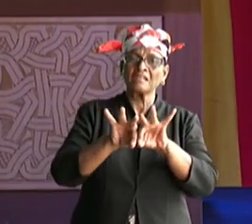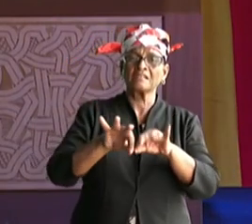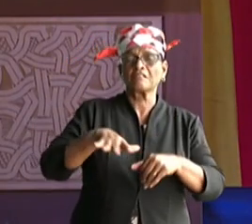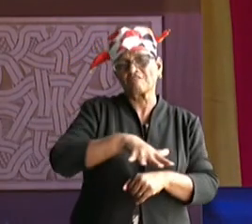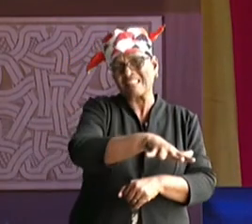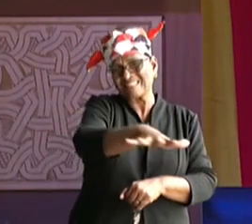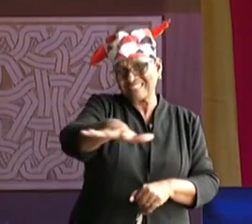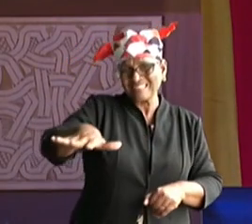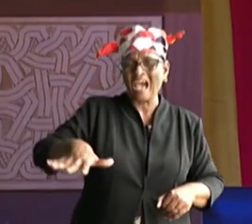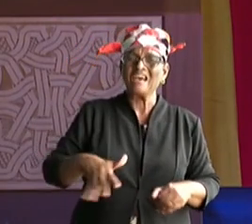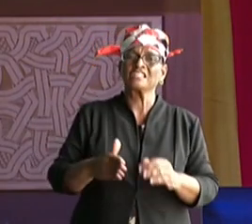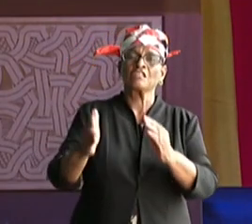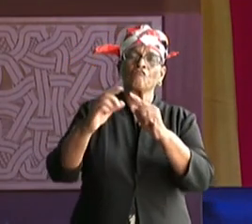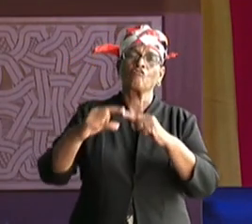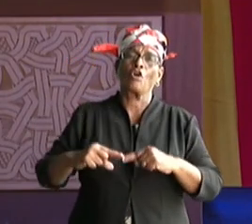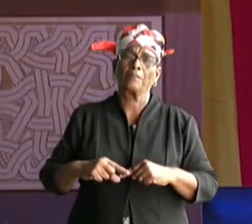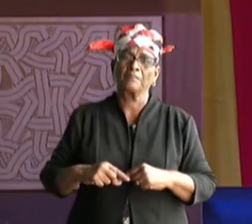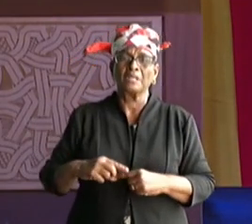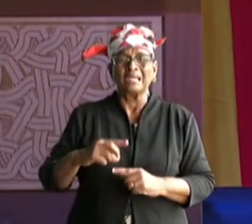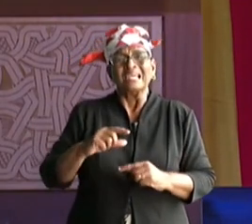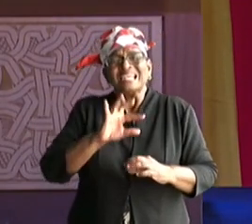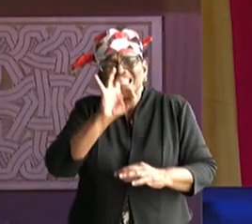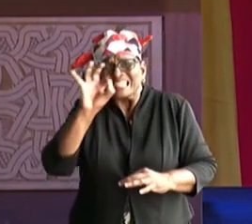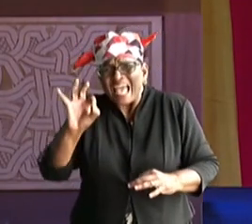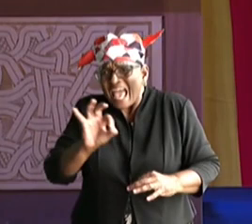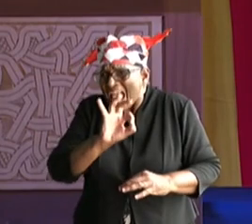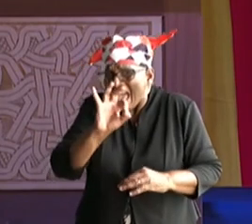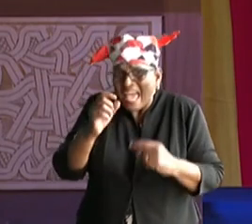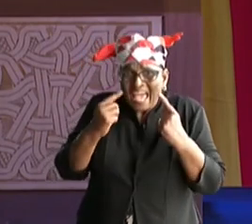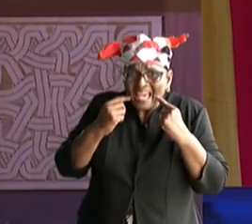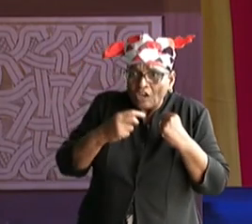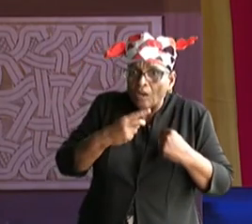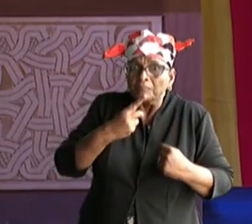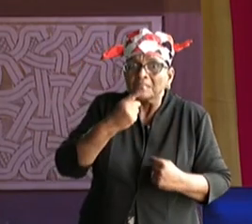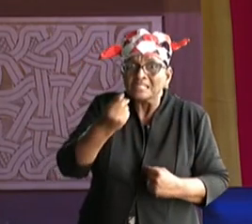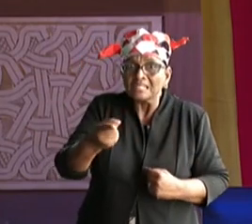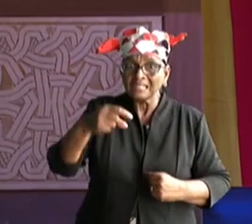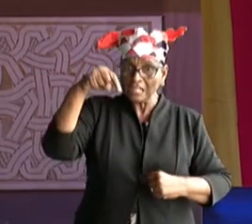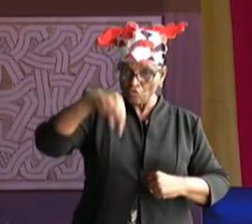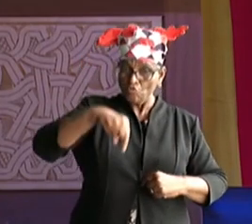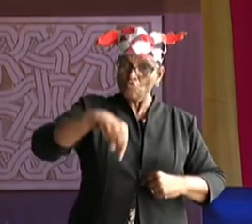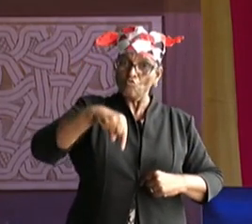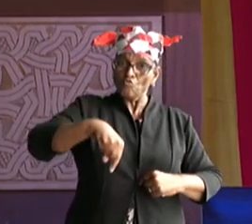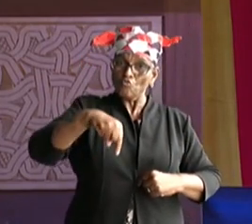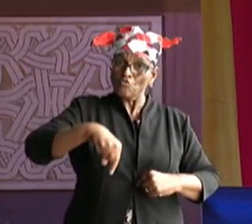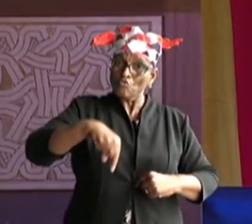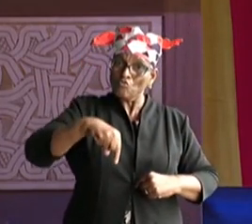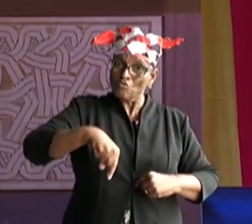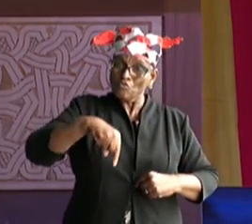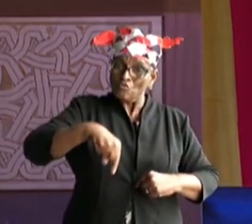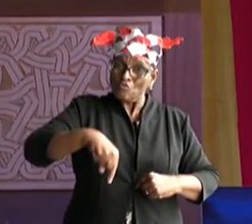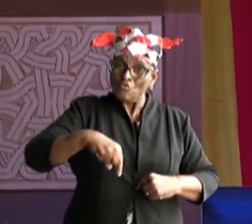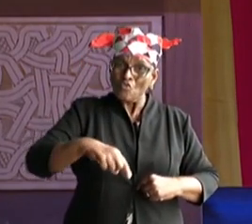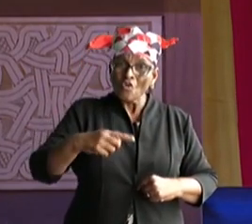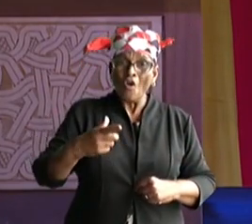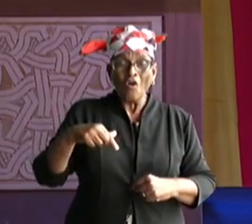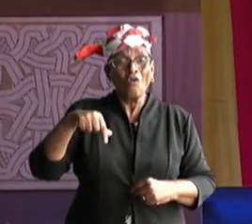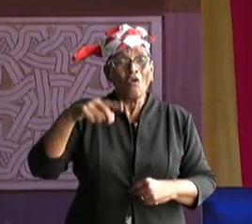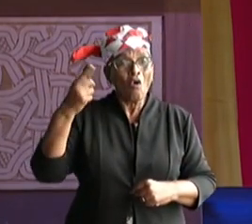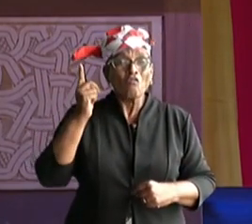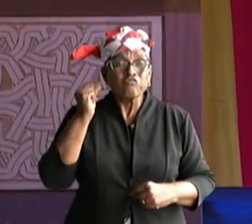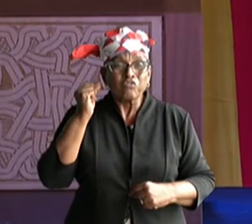natievorming. Het is triest om te moeten constateren dat anno 2020 vrouwen nog steeds het slachtoffer worden